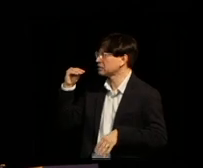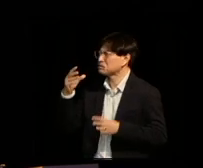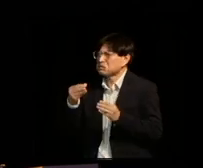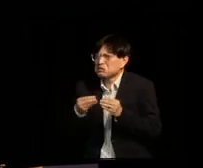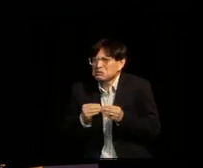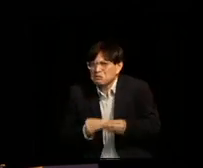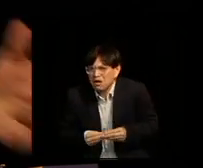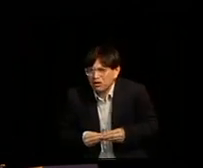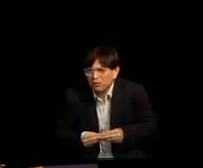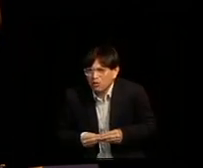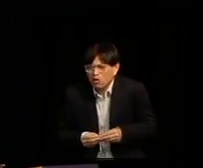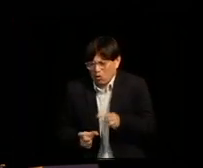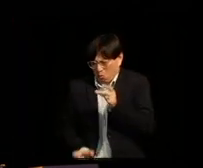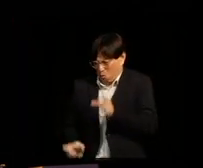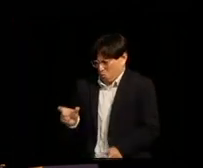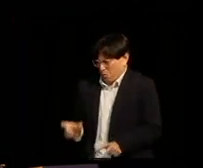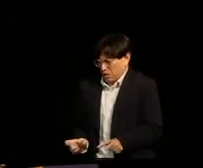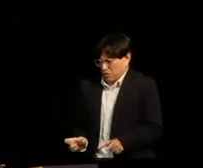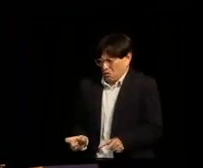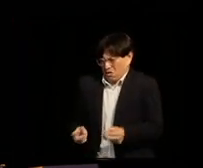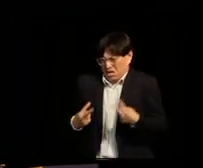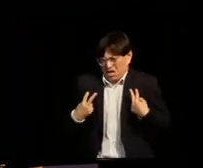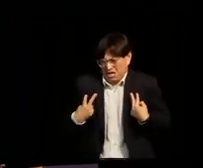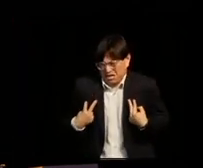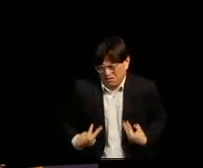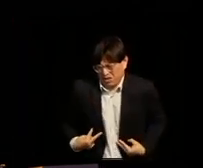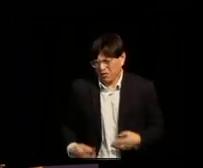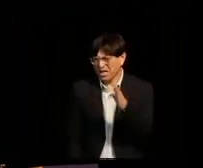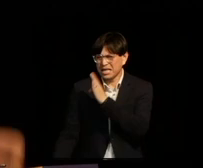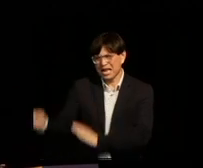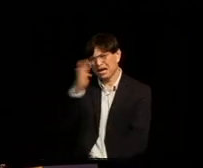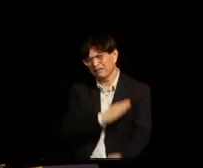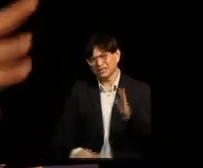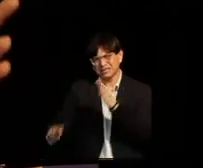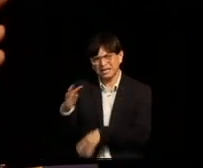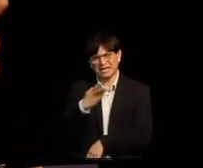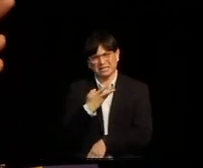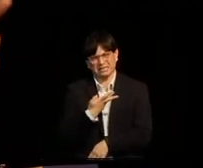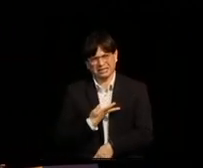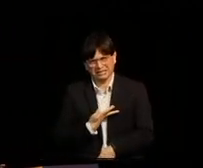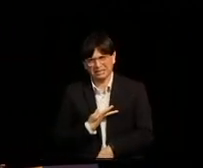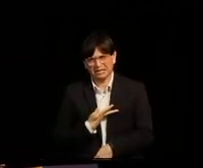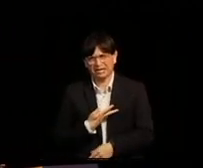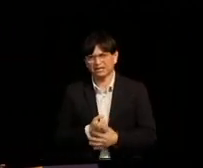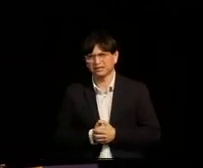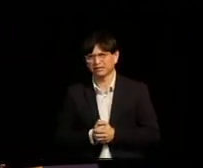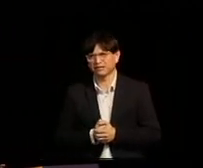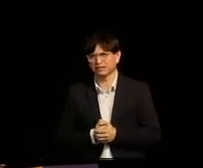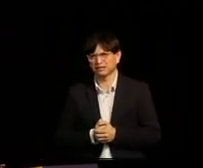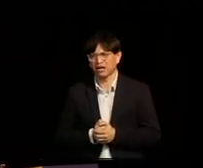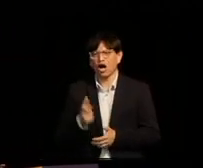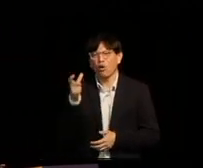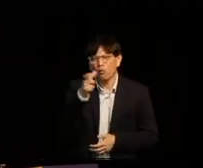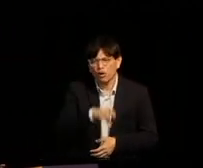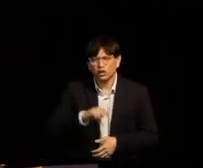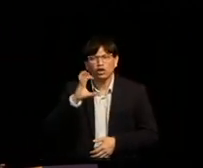modo Una persona che vive una condizione di disabilità sia esente per motivo